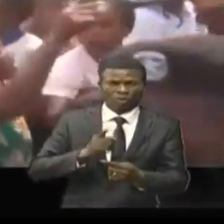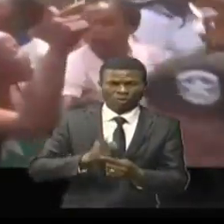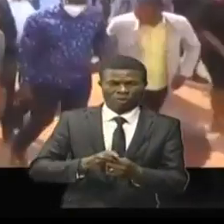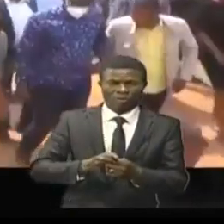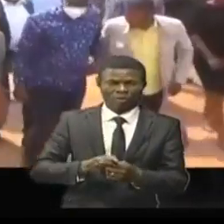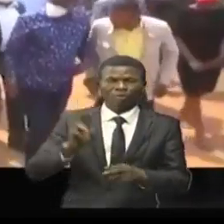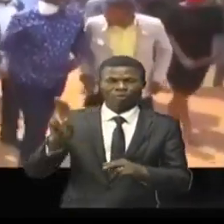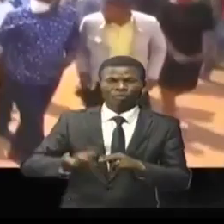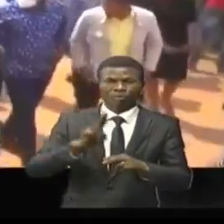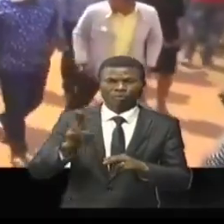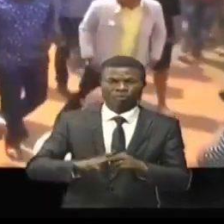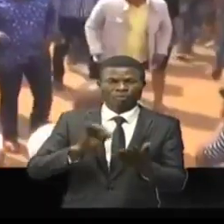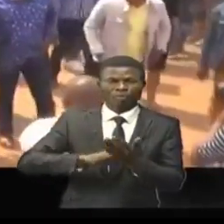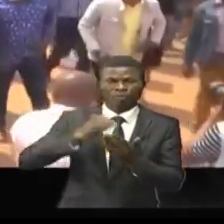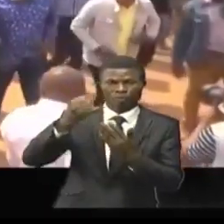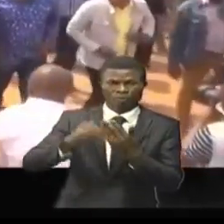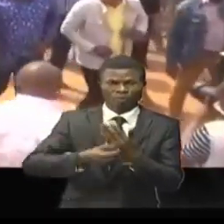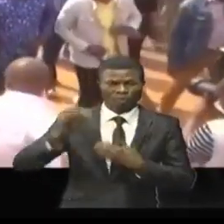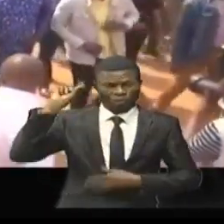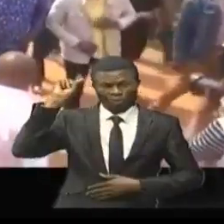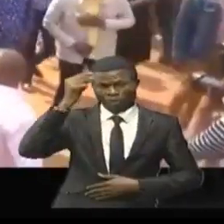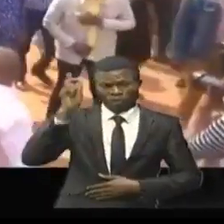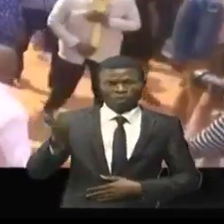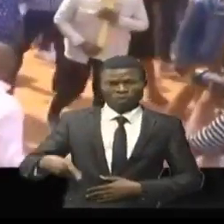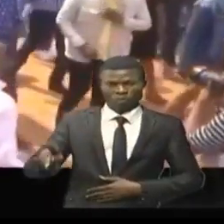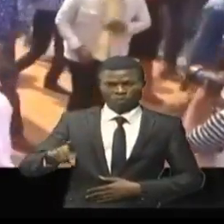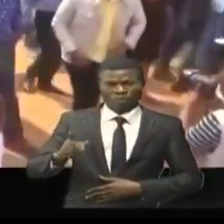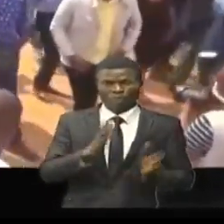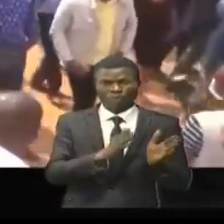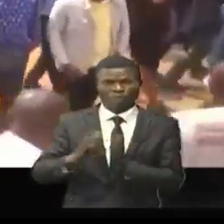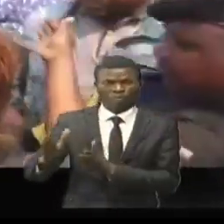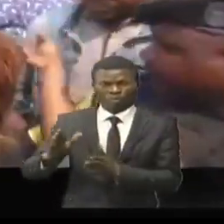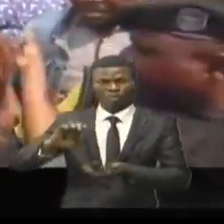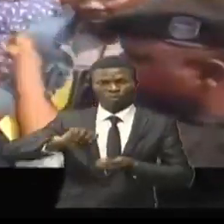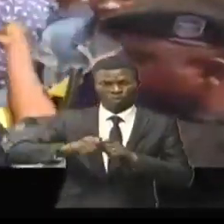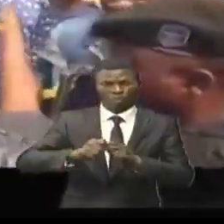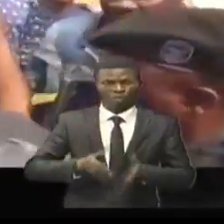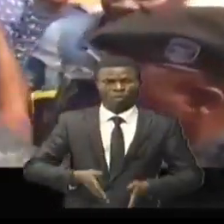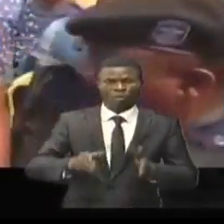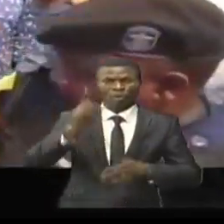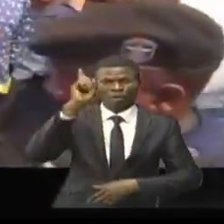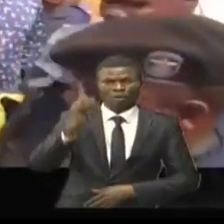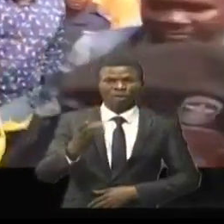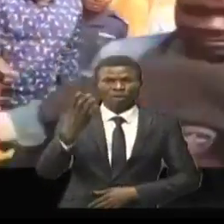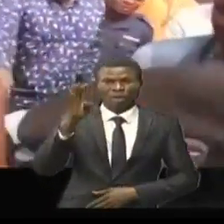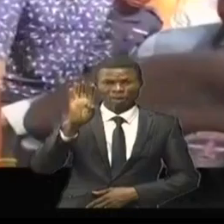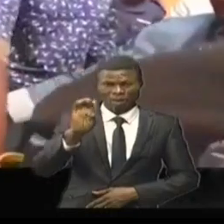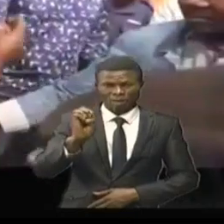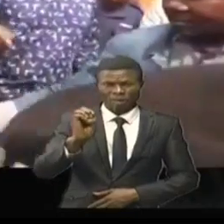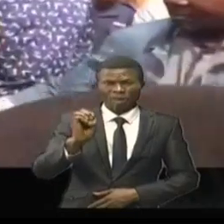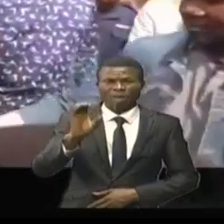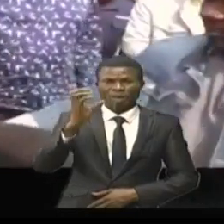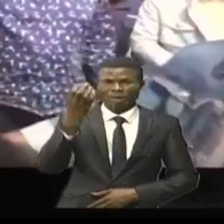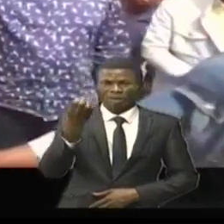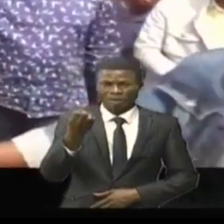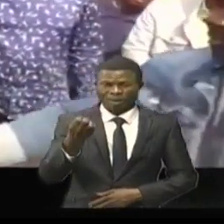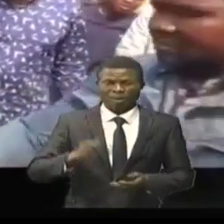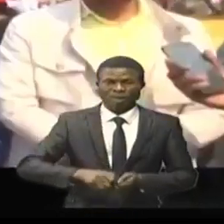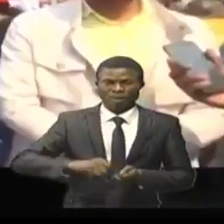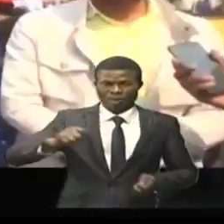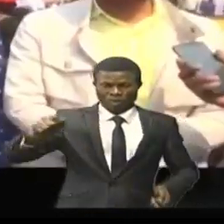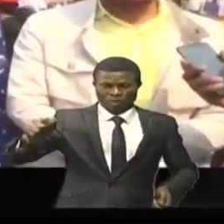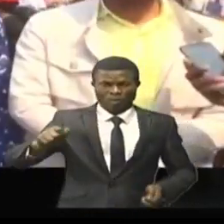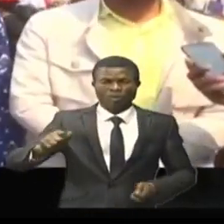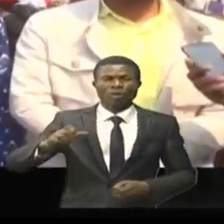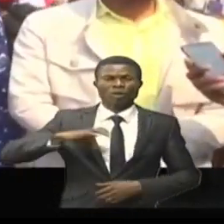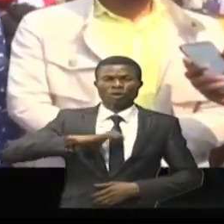en œuvre du nouveau projet de gouvernement provincial qui prévoit la réhabilitation de 150 km de route. Pour le commissaire provincial au développement